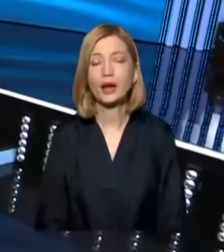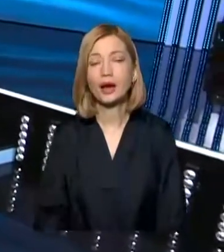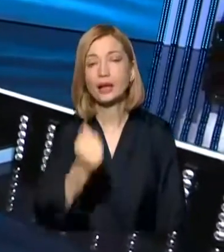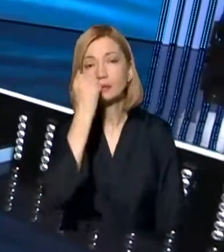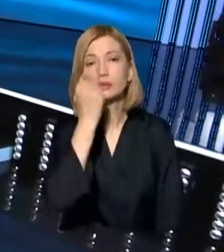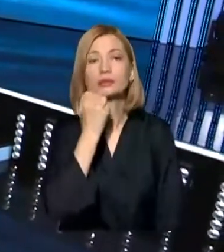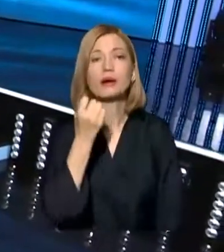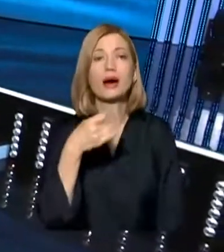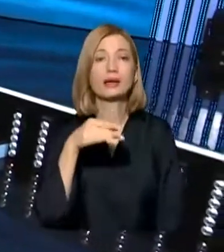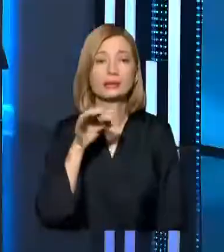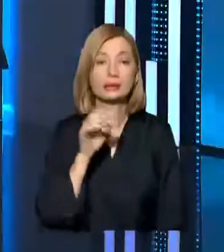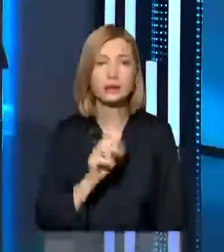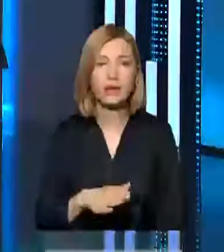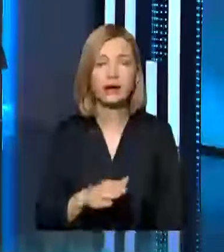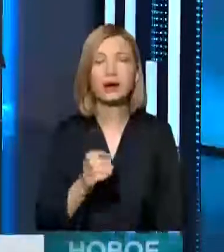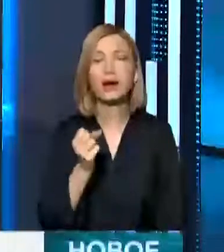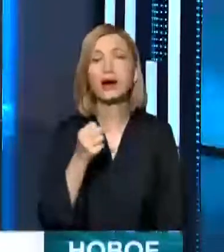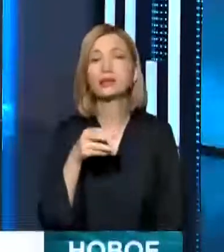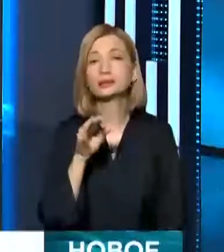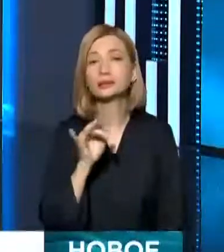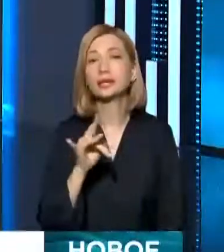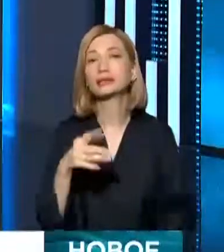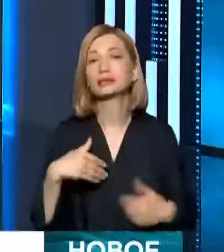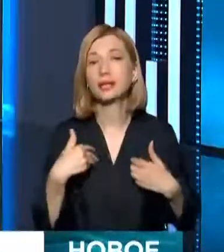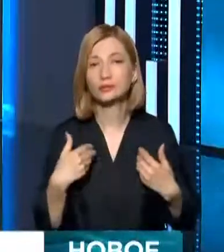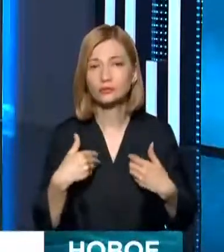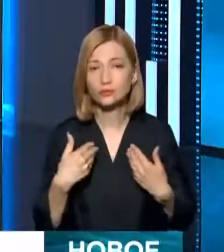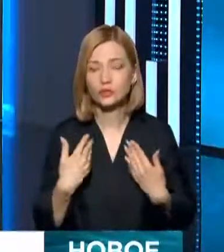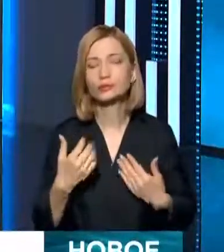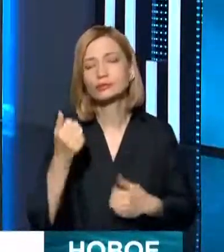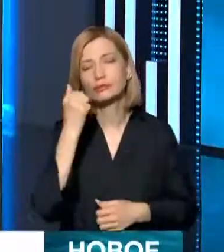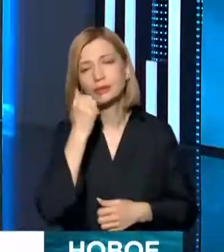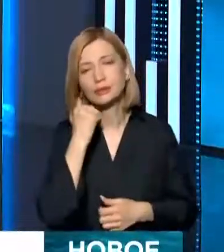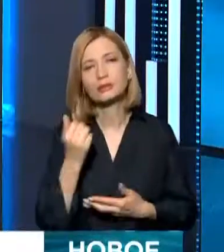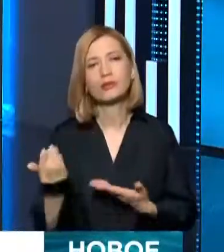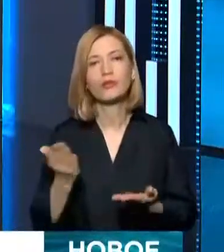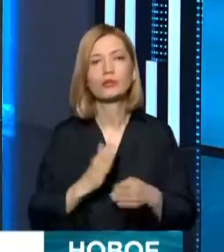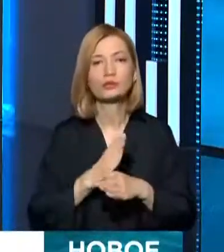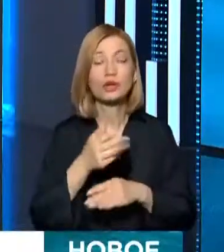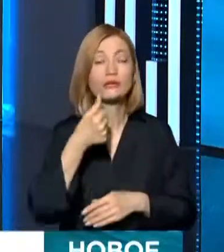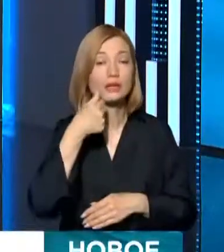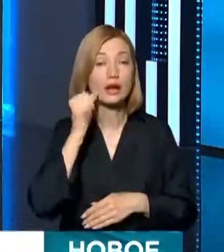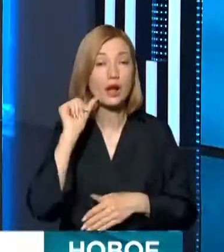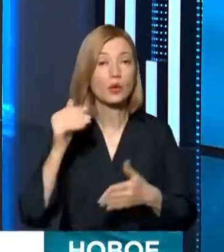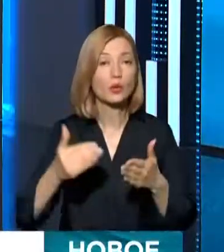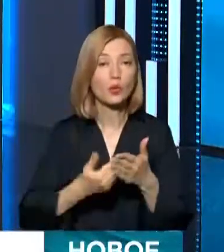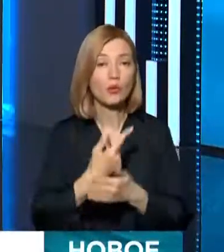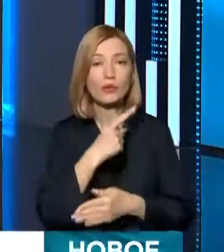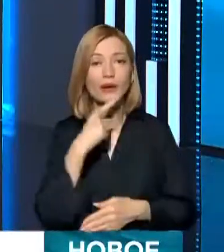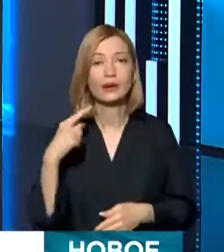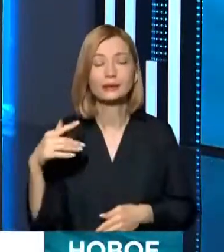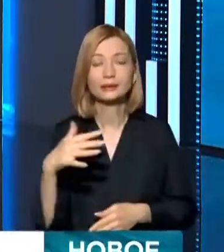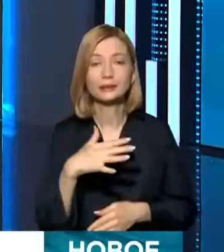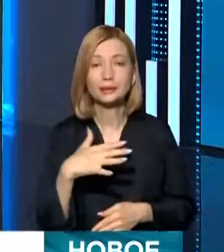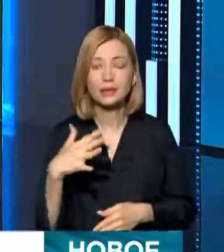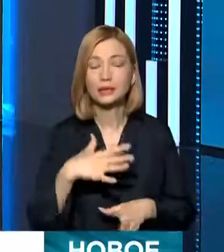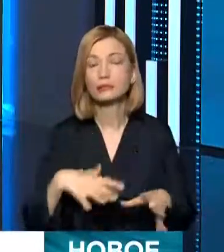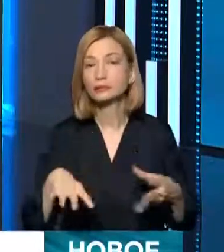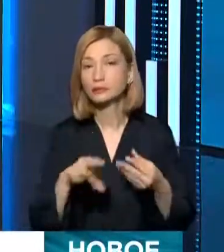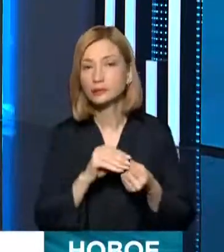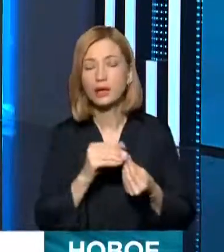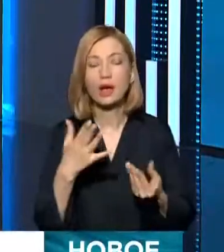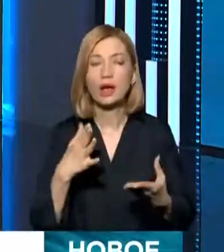Ардак. Аскар, здравствуйте и спасибо, что вы с нами. Итак, вчерашние новости из России вызвали очень